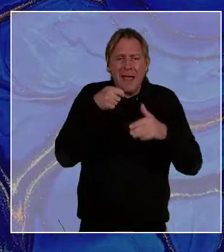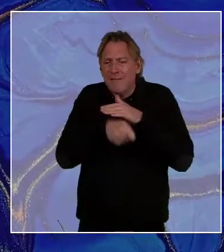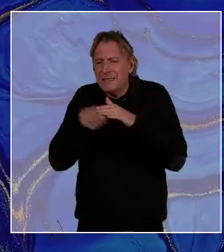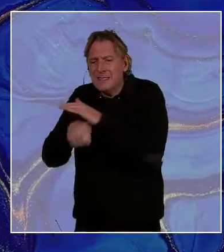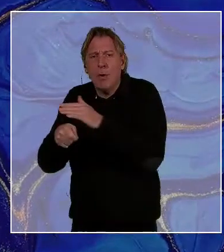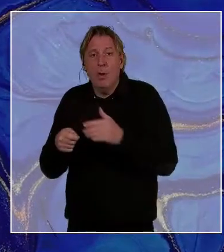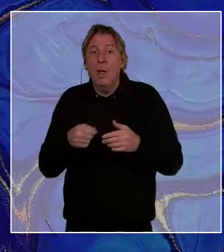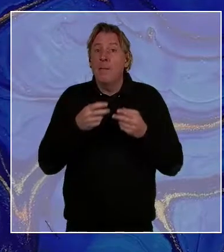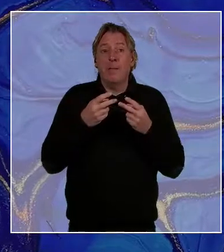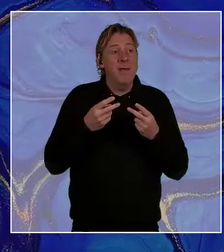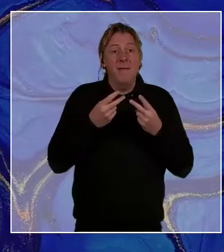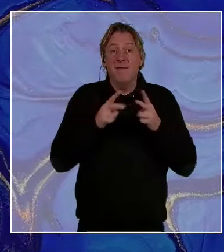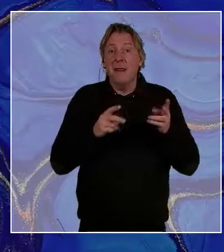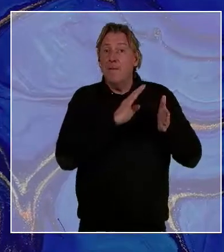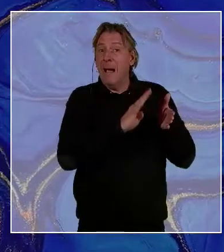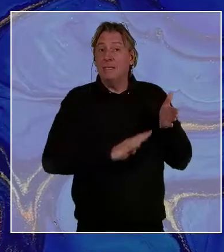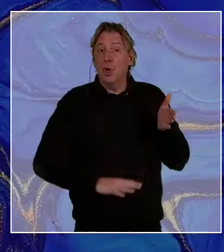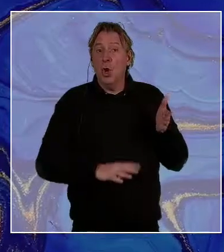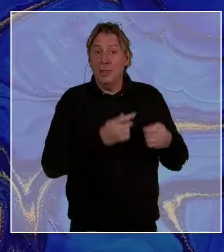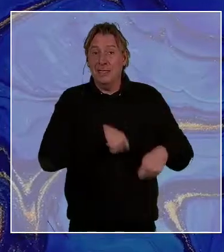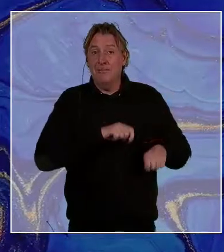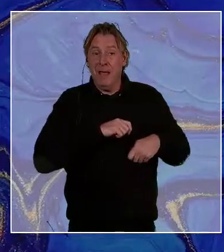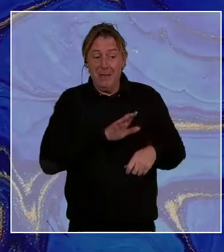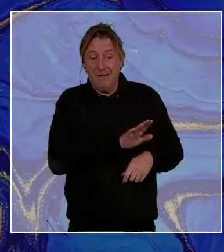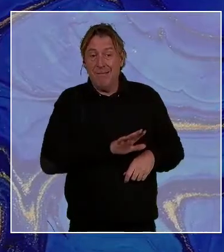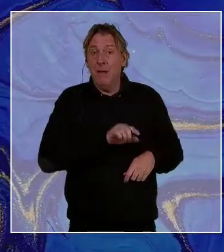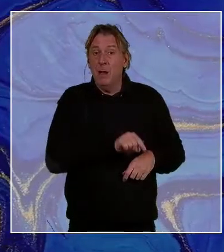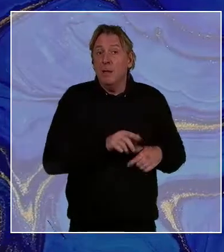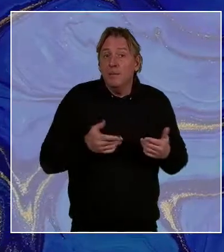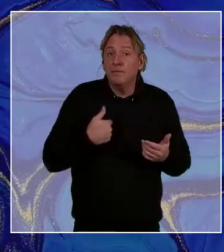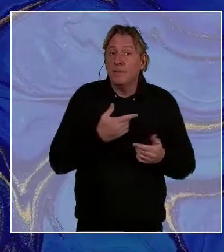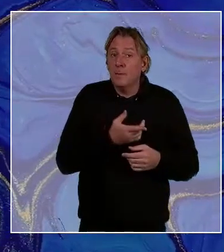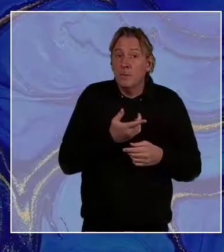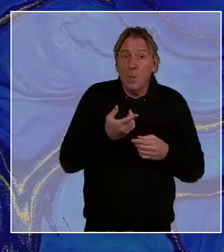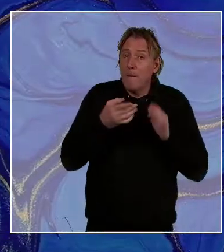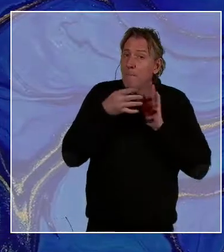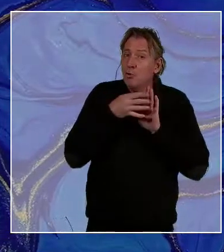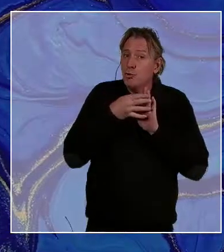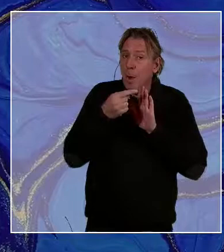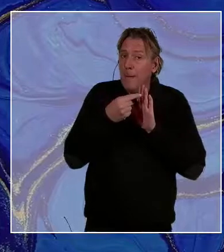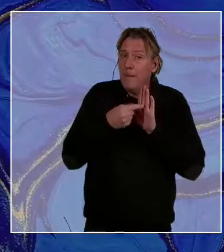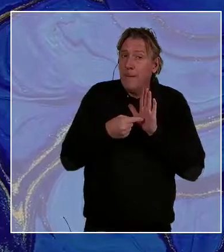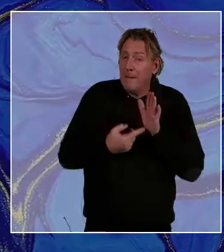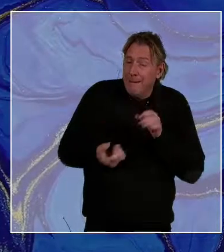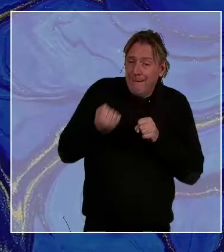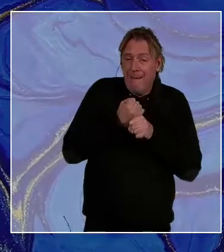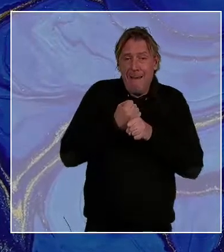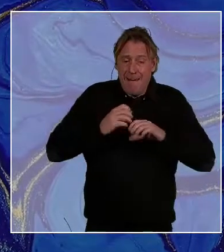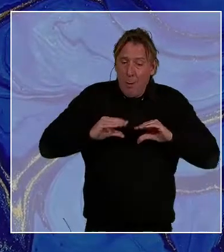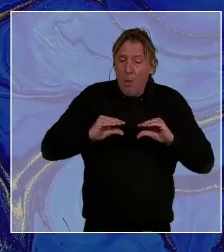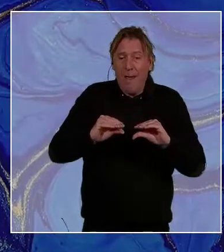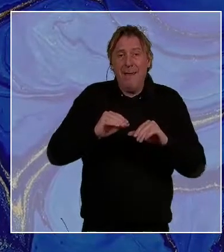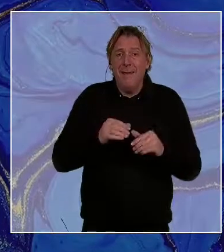que Barcelone qui ont véritablement adopté tout un ensemble de mesures qui ont décidé de